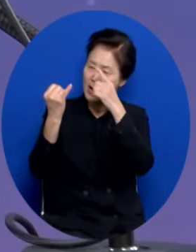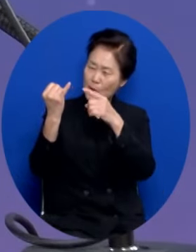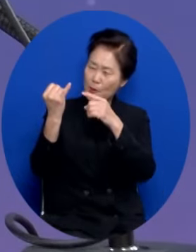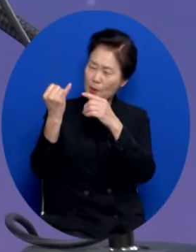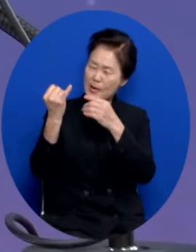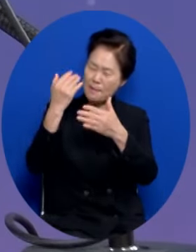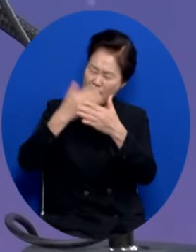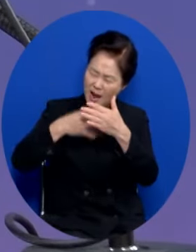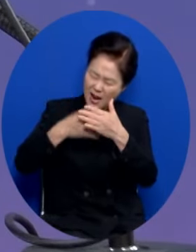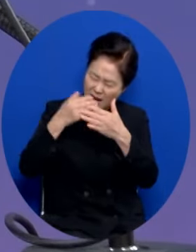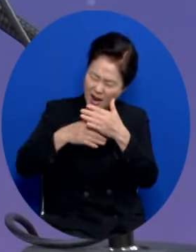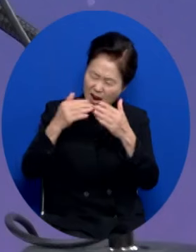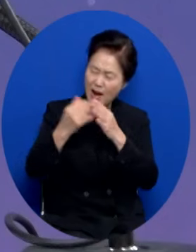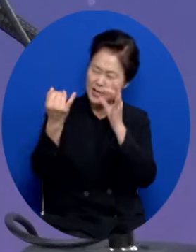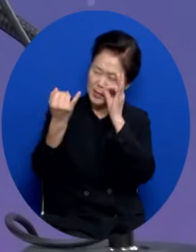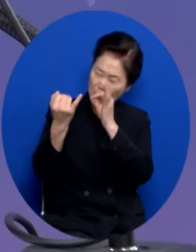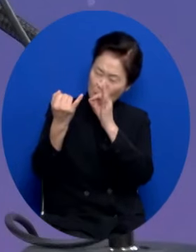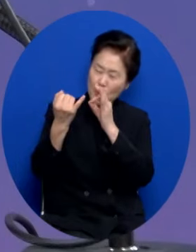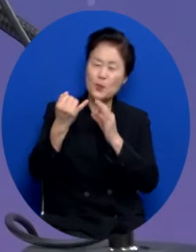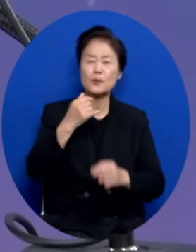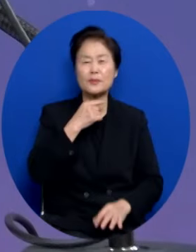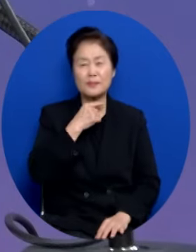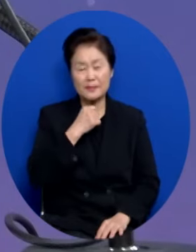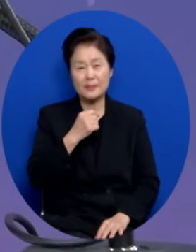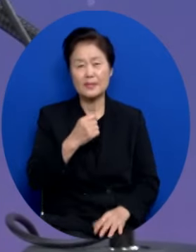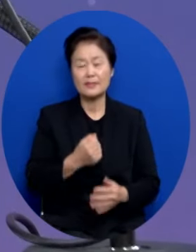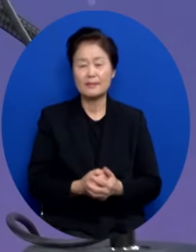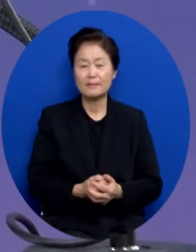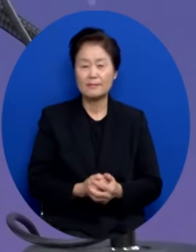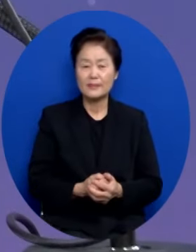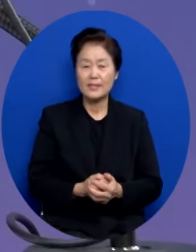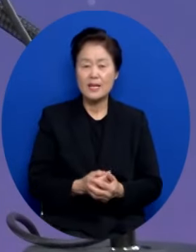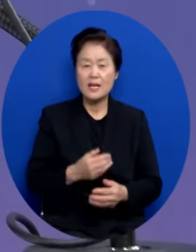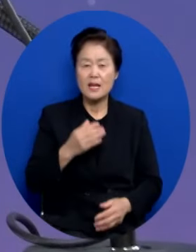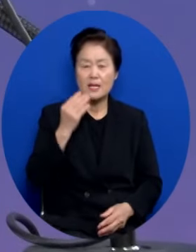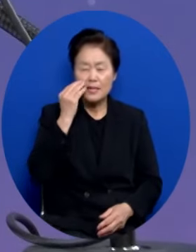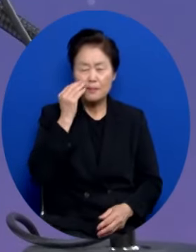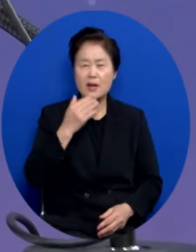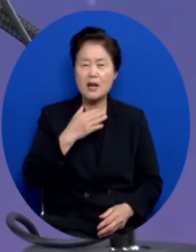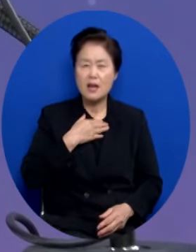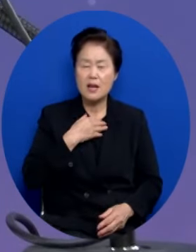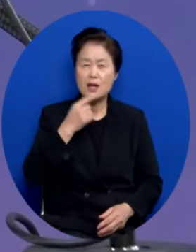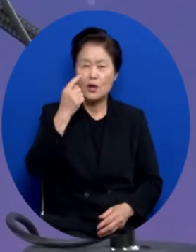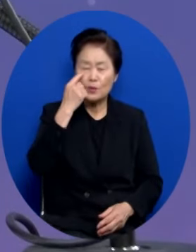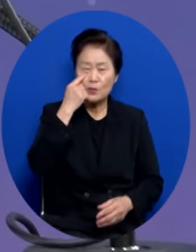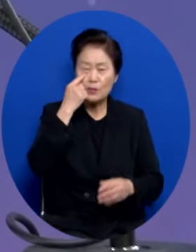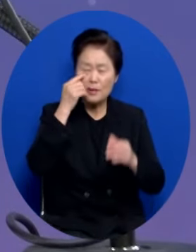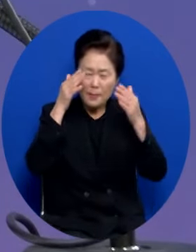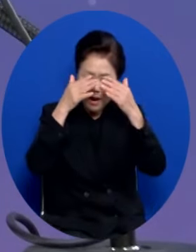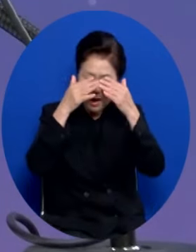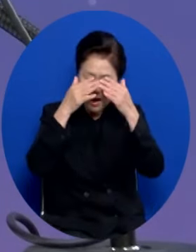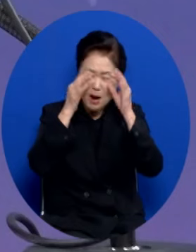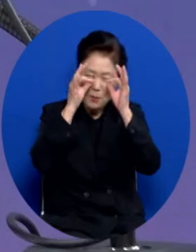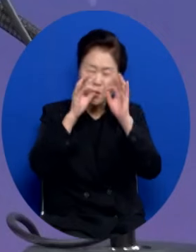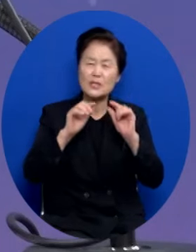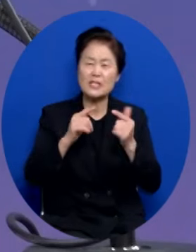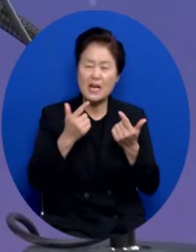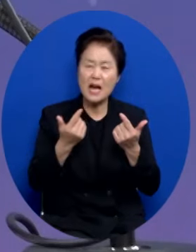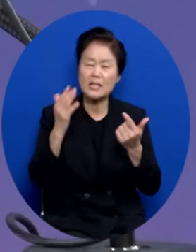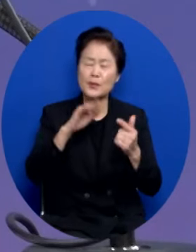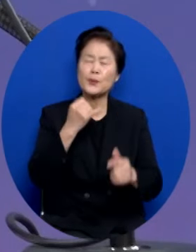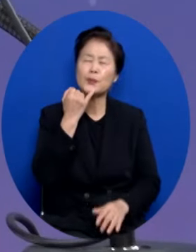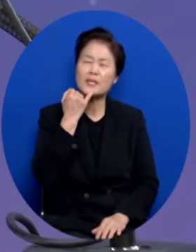얼굴을 닳도록 보고 싶습니다. 제발 눈은 안 보여도